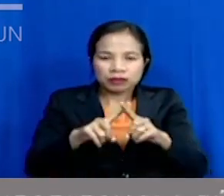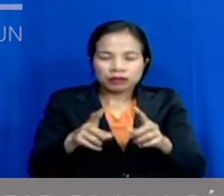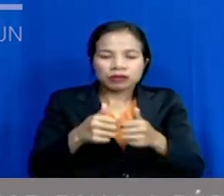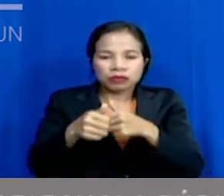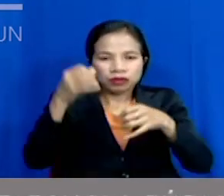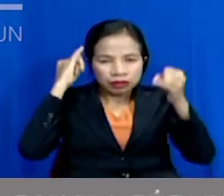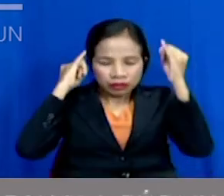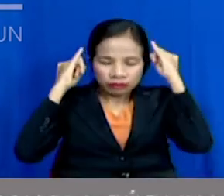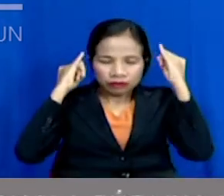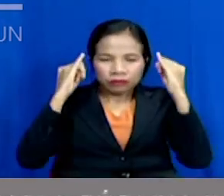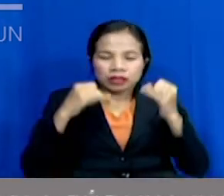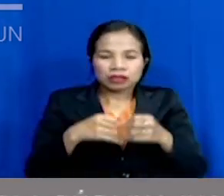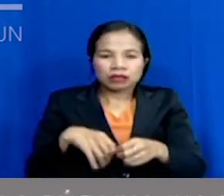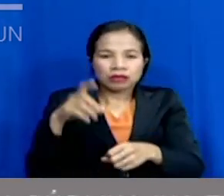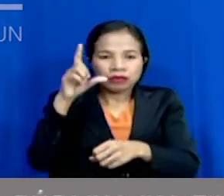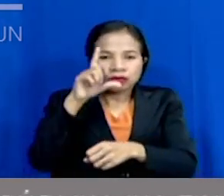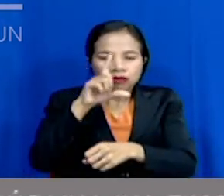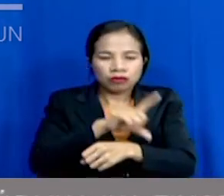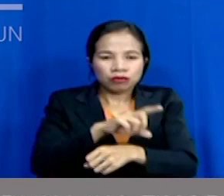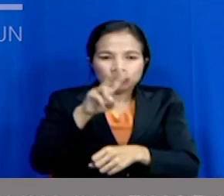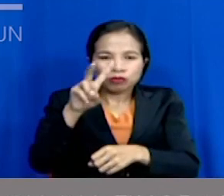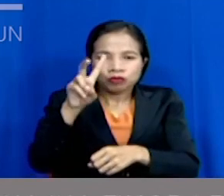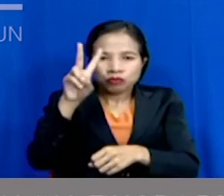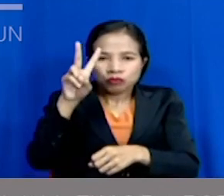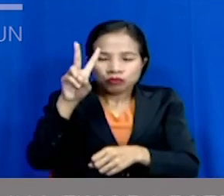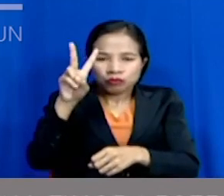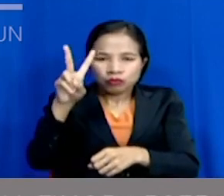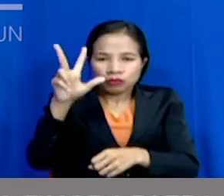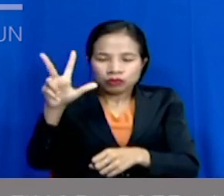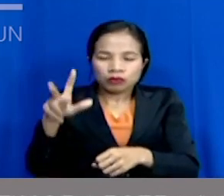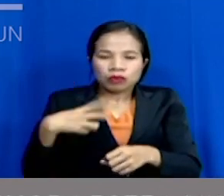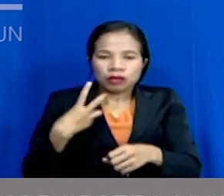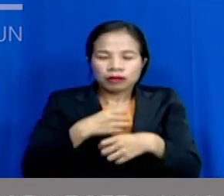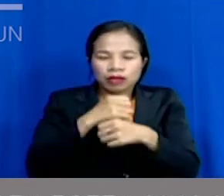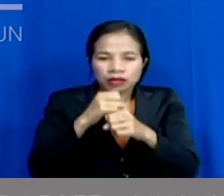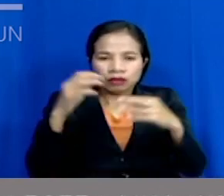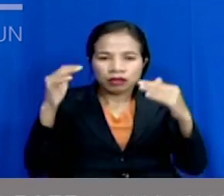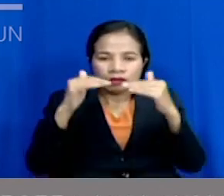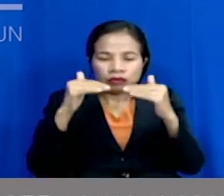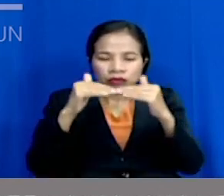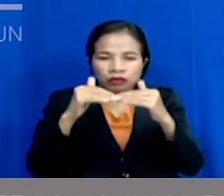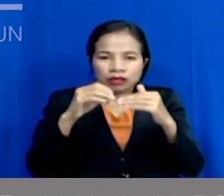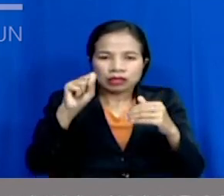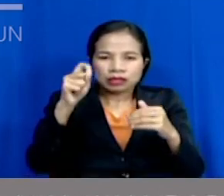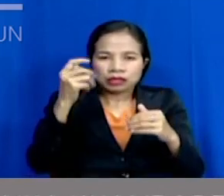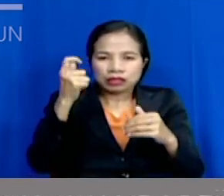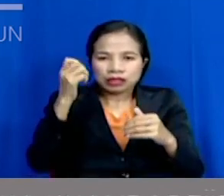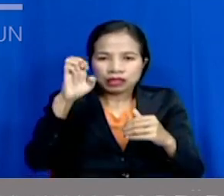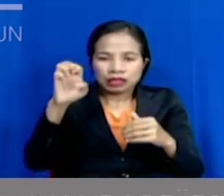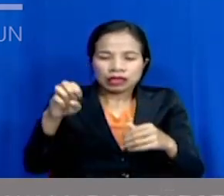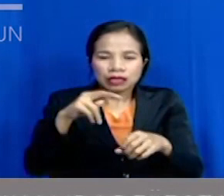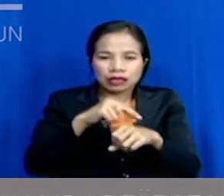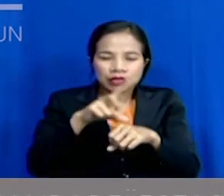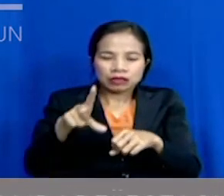nebe maka loron rua tolu liwa, mihalo incontru estai nasional, iha